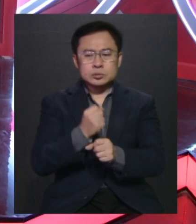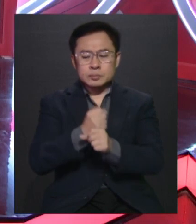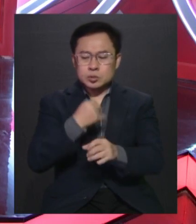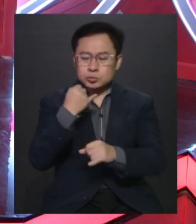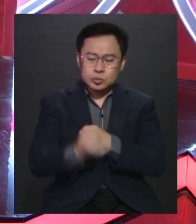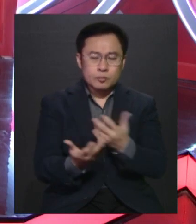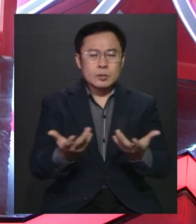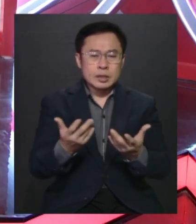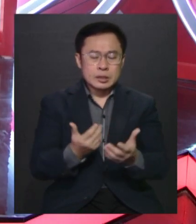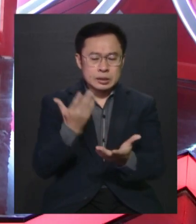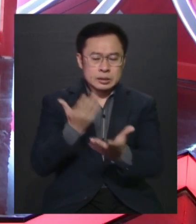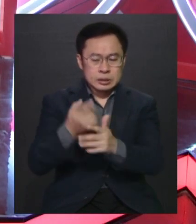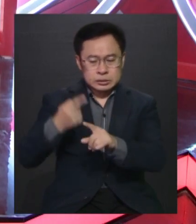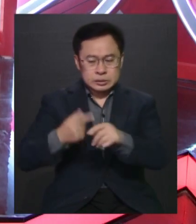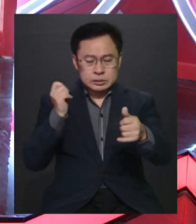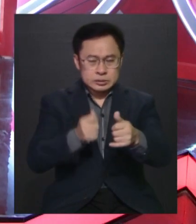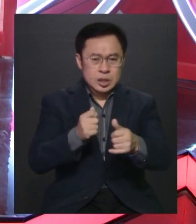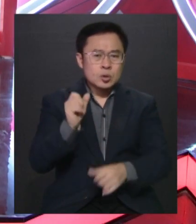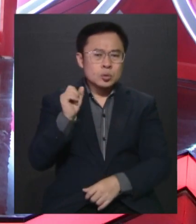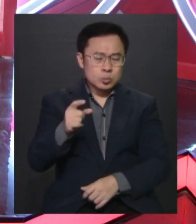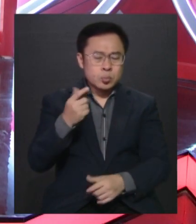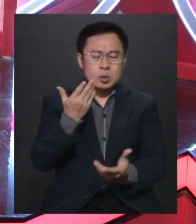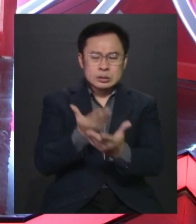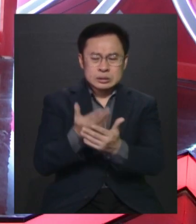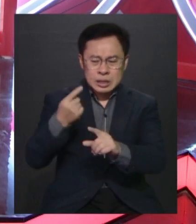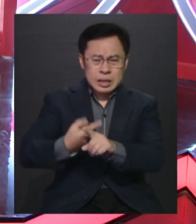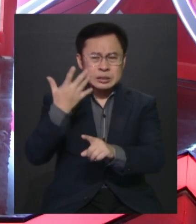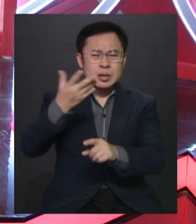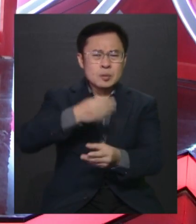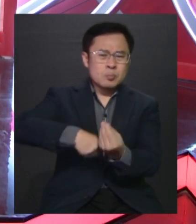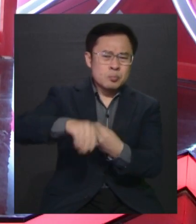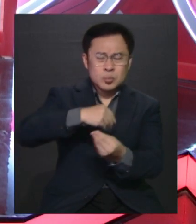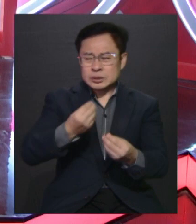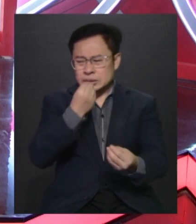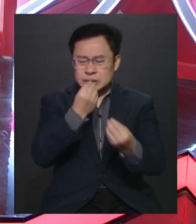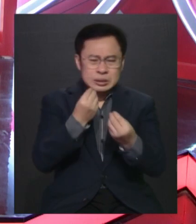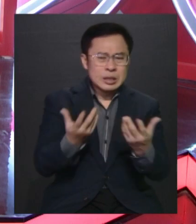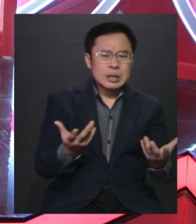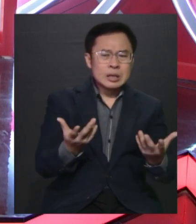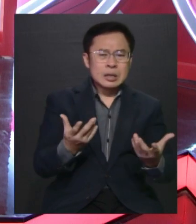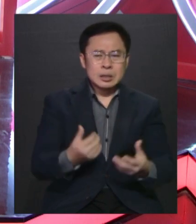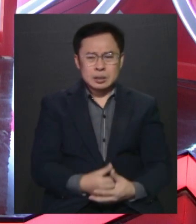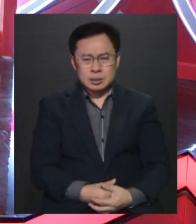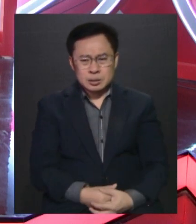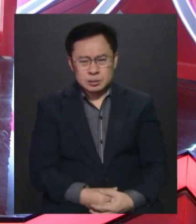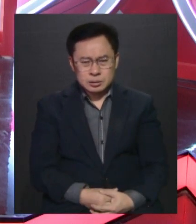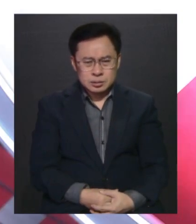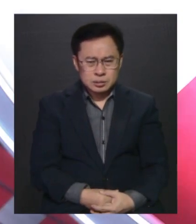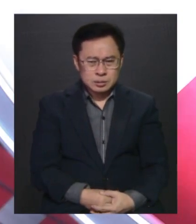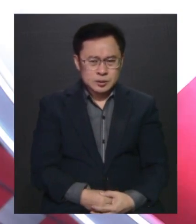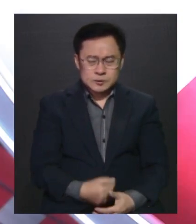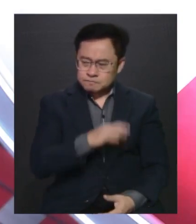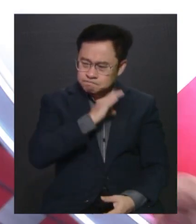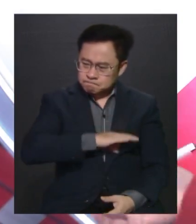จะมา ให้เคลียร์เงินให้เลยเพราะว่าเราก็สงสารนักบอลนะคนทำงานแล้วไม่ได้เงินมา5เดือนเงี้ย ทำไมคุณรู้สึกเสียงสั่นๆนิดนึง